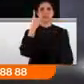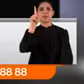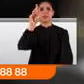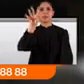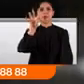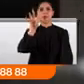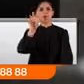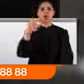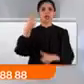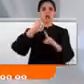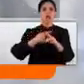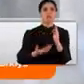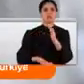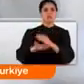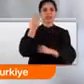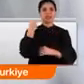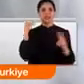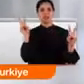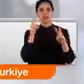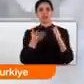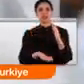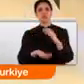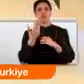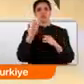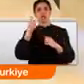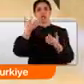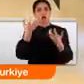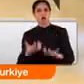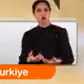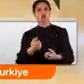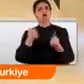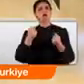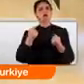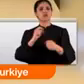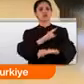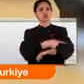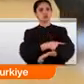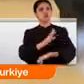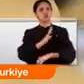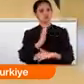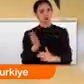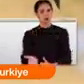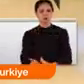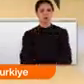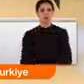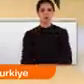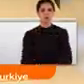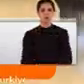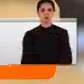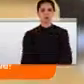2014'te daha verimli hale geldi. Yeni model daha fazla yüke dayanıklı, gücü esnekliğinde saklı.